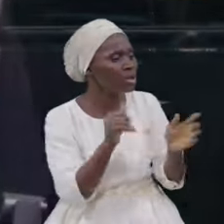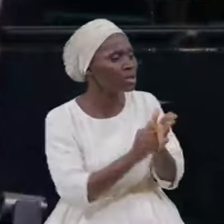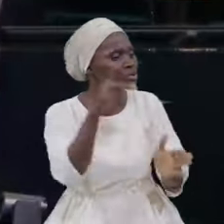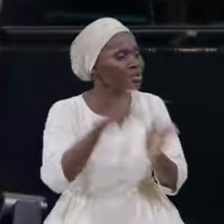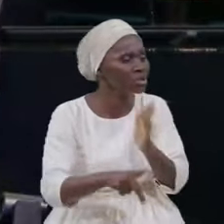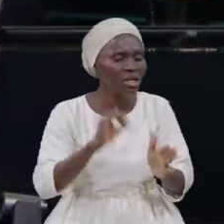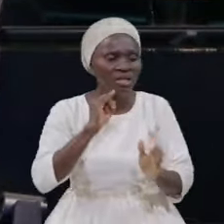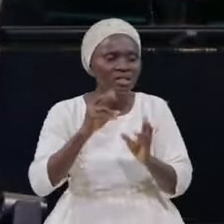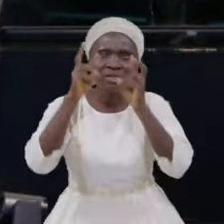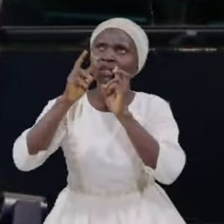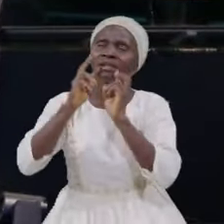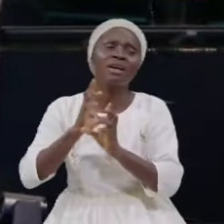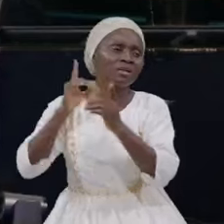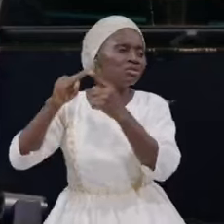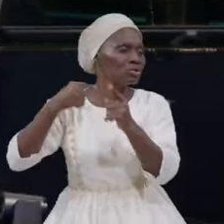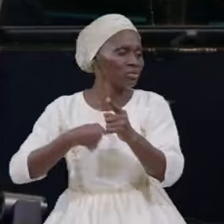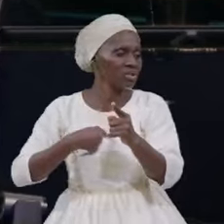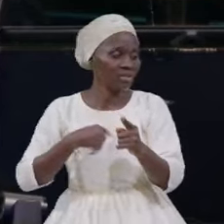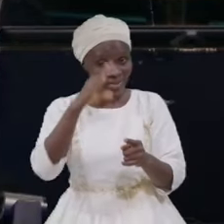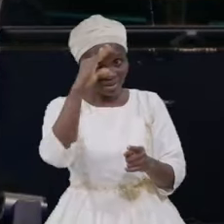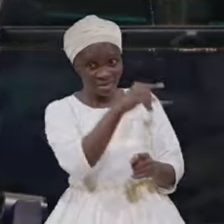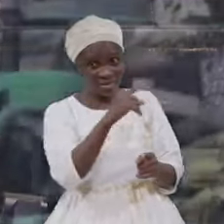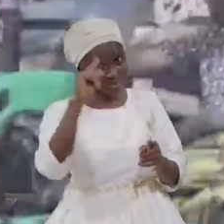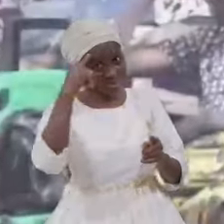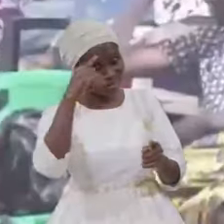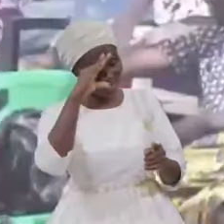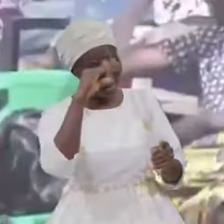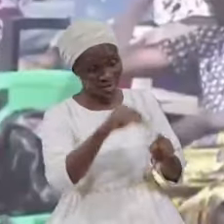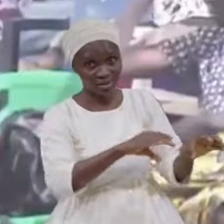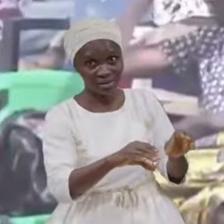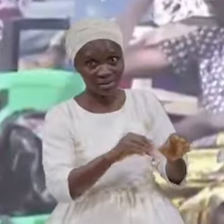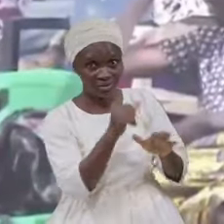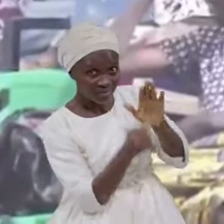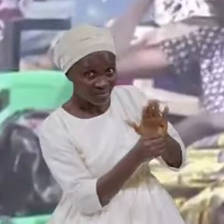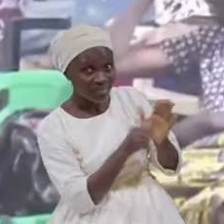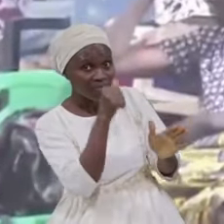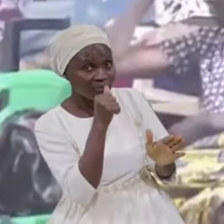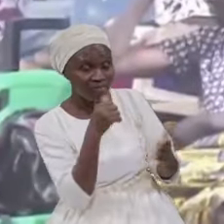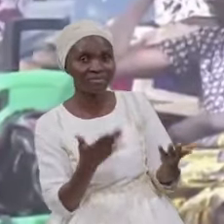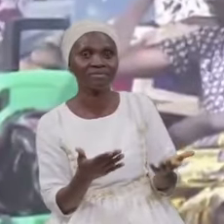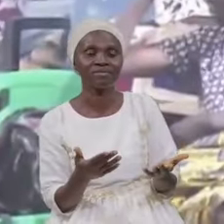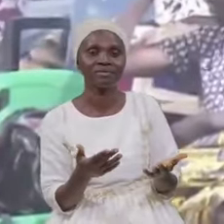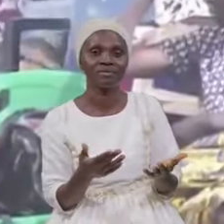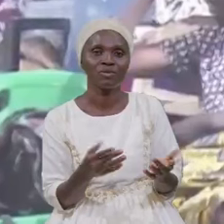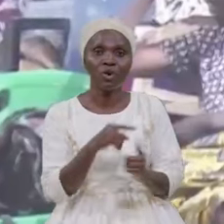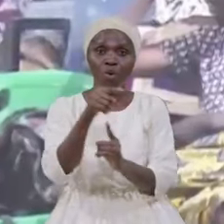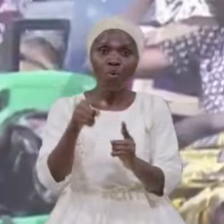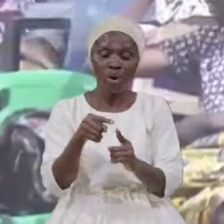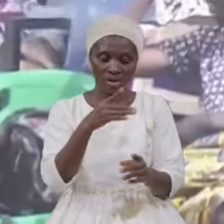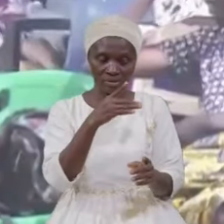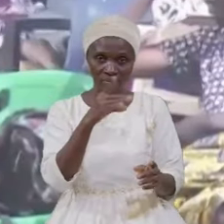caché secrètement. Quand David a envoyé chercher Bathsheba,